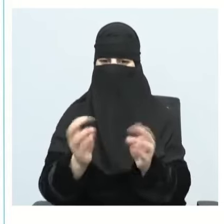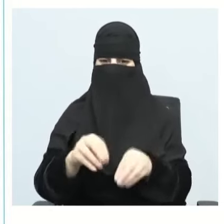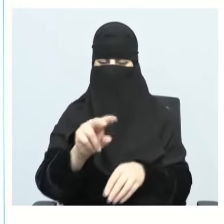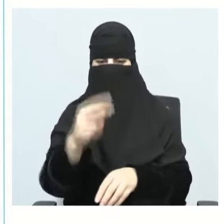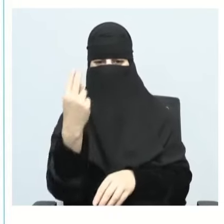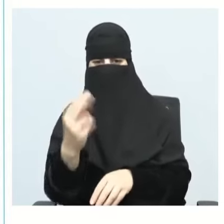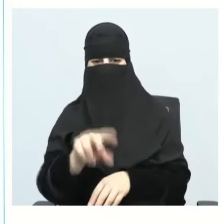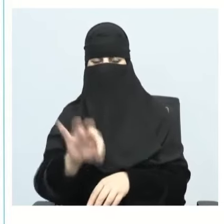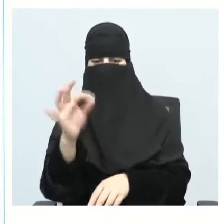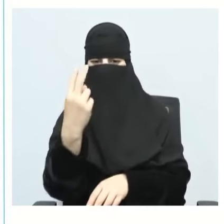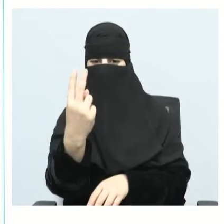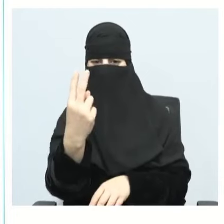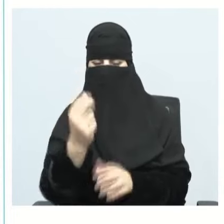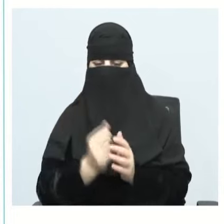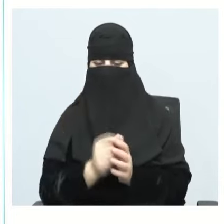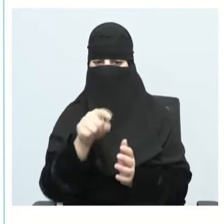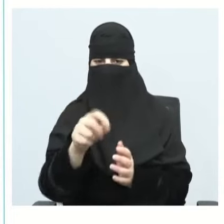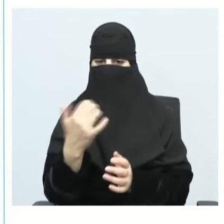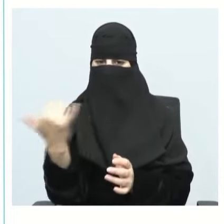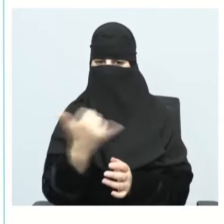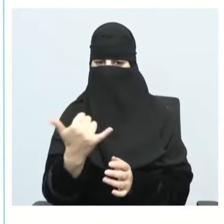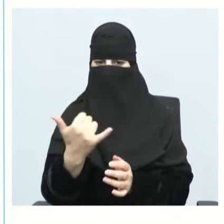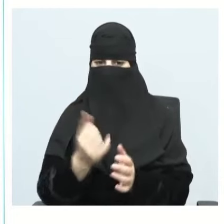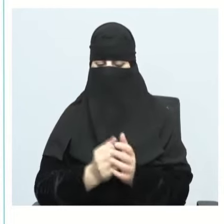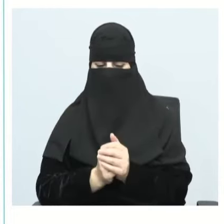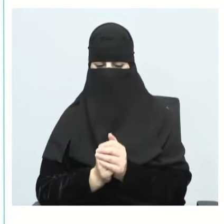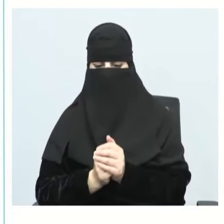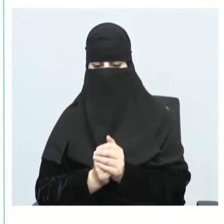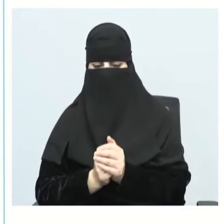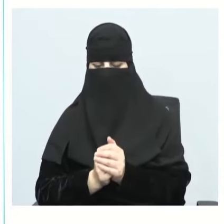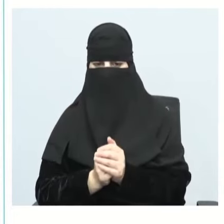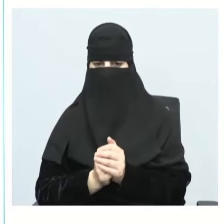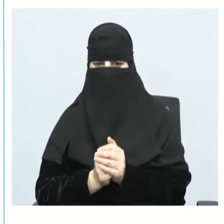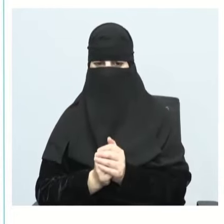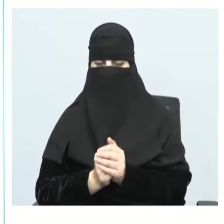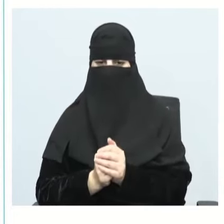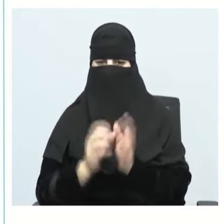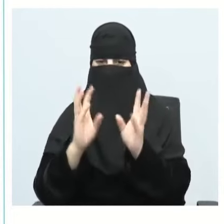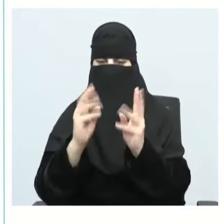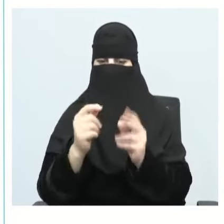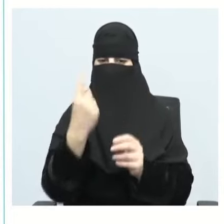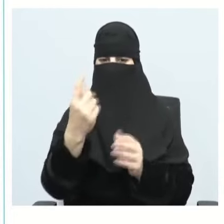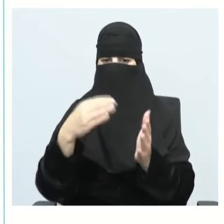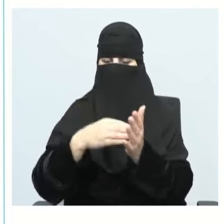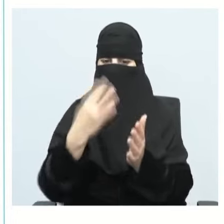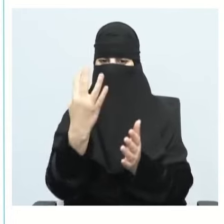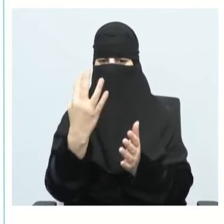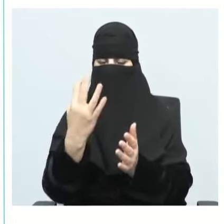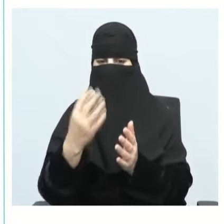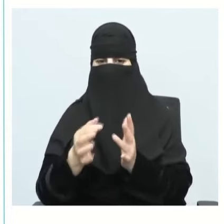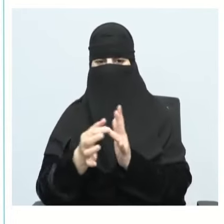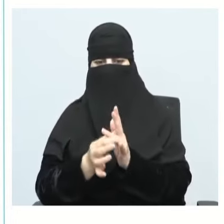اثنين هذه نقطه ترى مهمه جدا طيب مرقمه من واحد الى اربعه ما الخاتمان